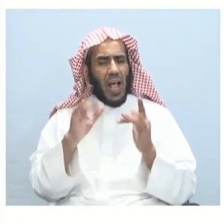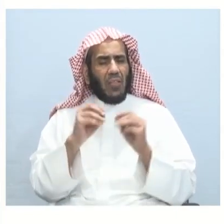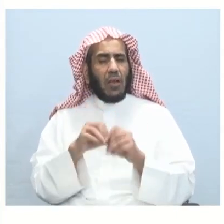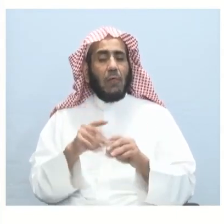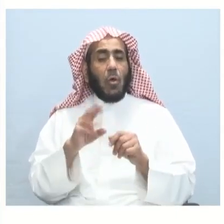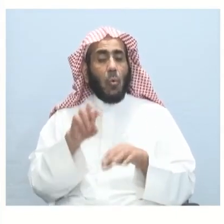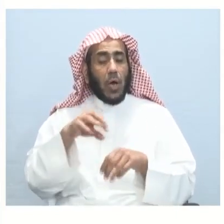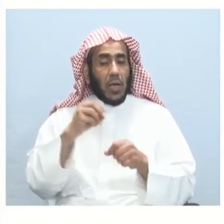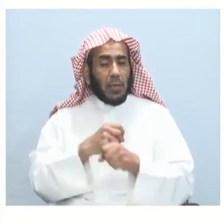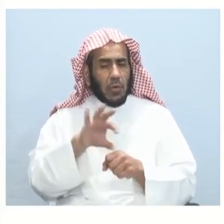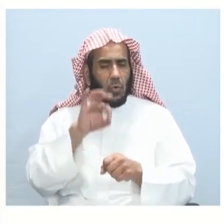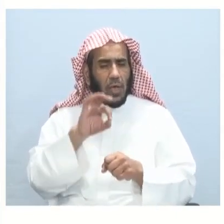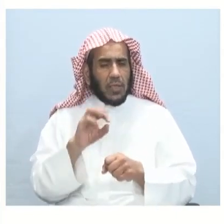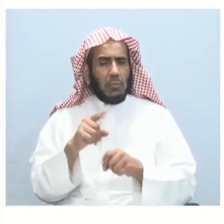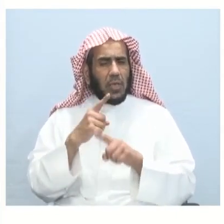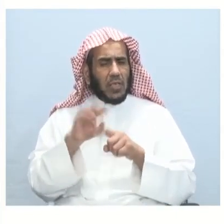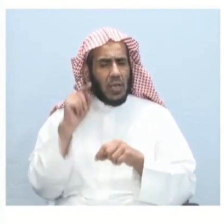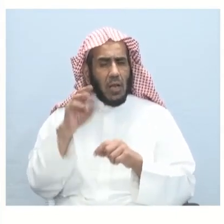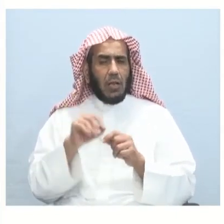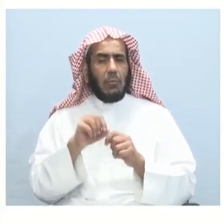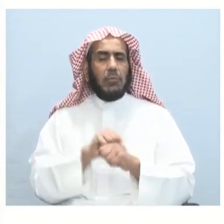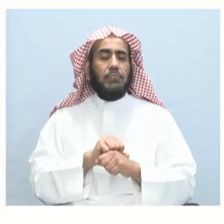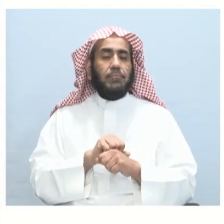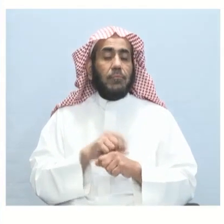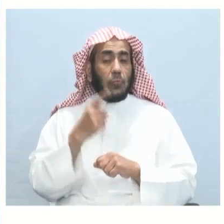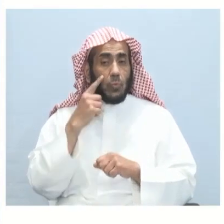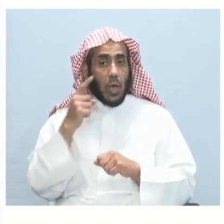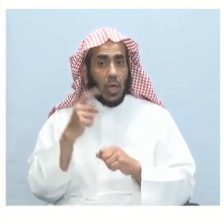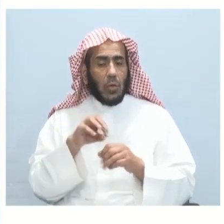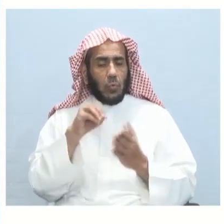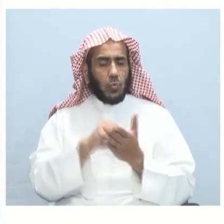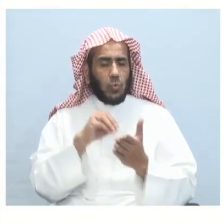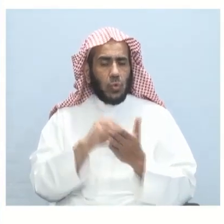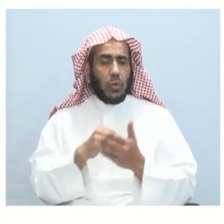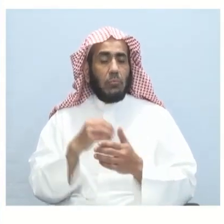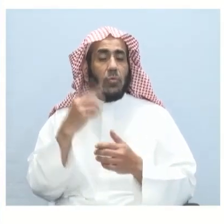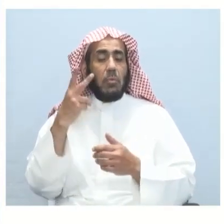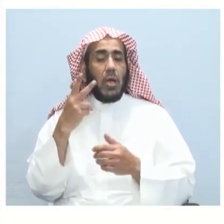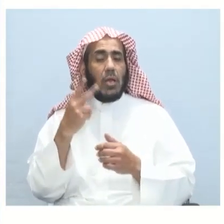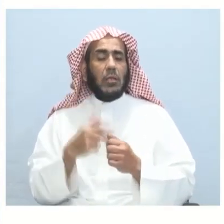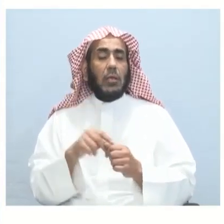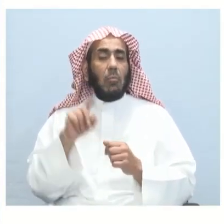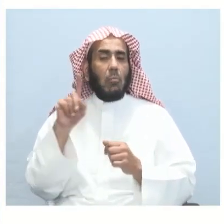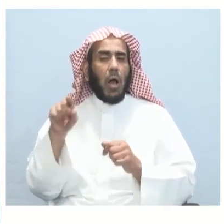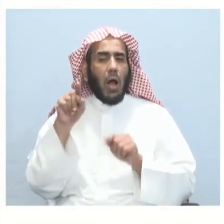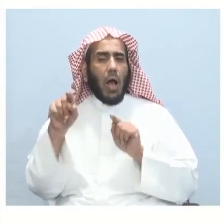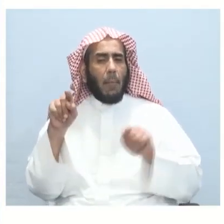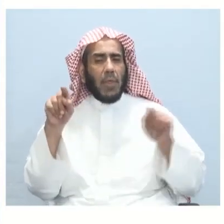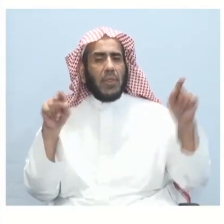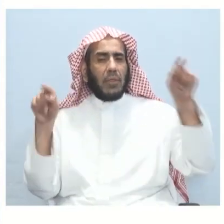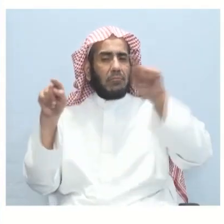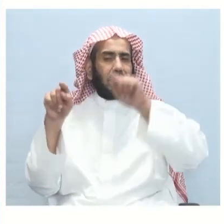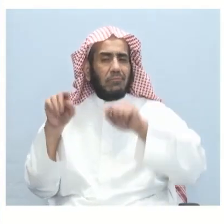نحدد على المخطط ونلاحظ وجود ثمانيه مقابض على طول حواف